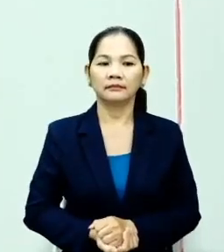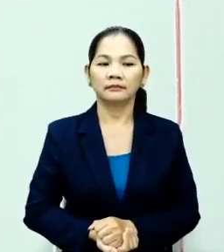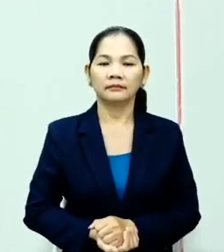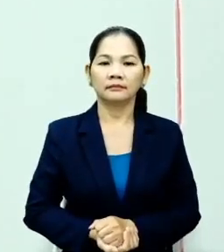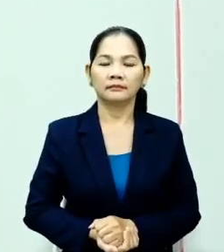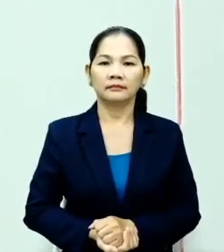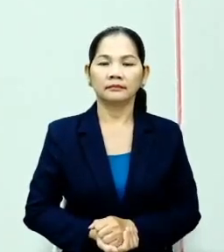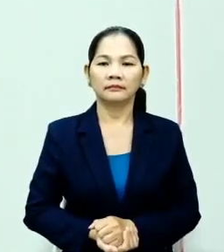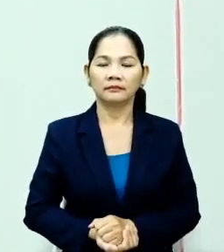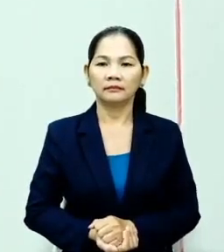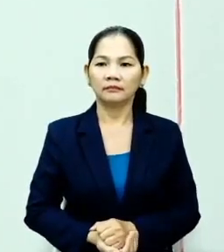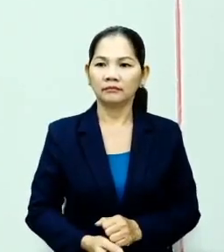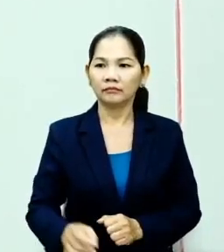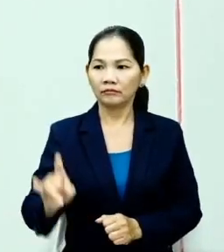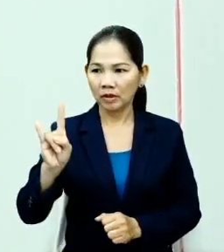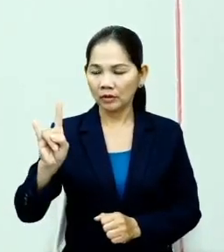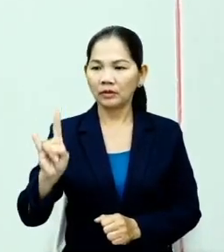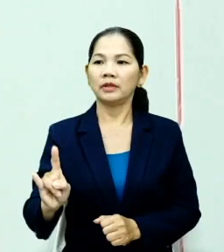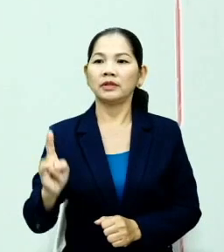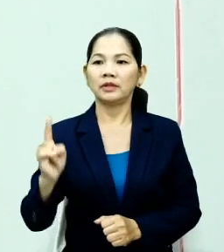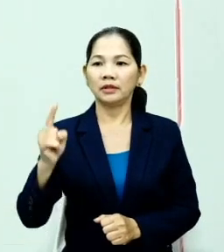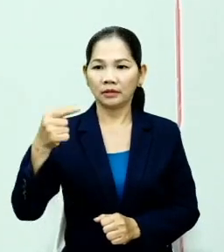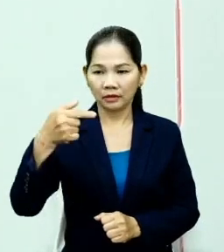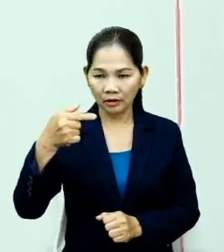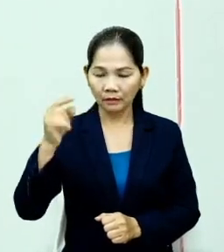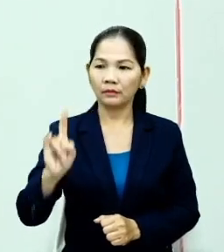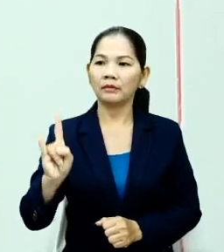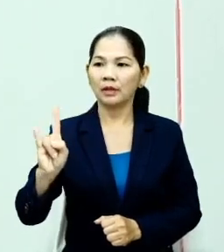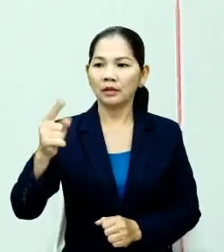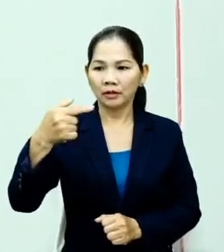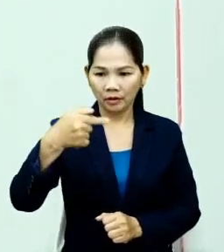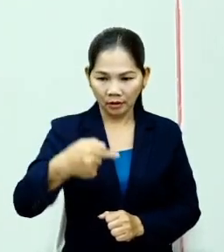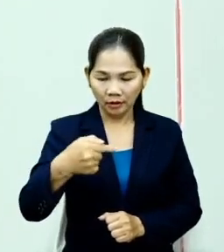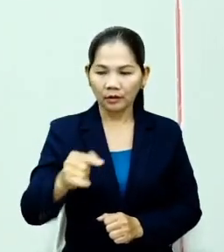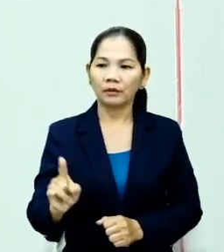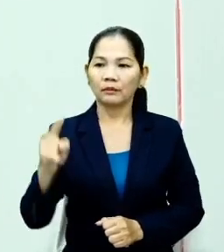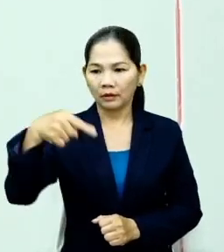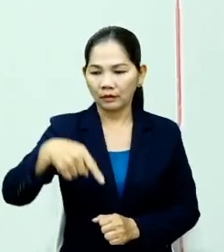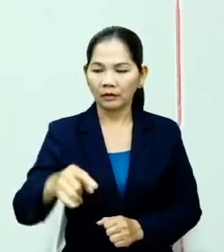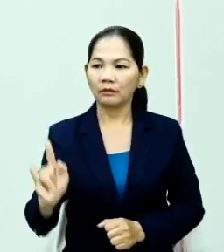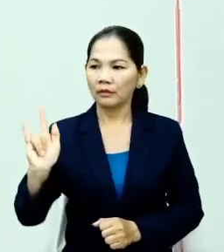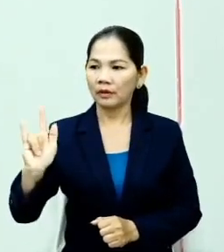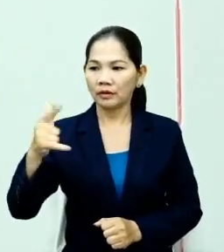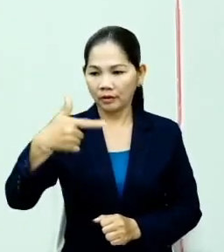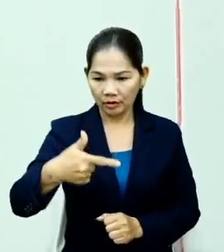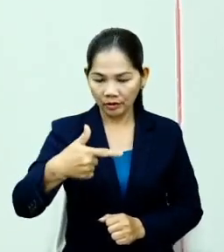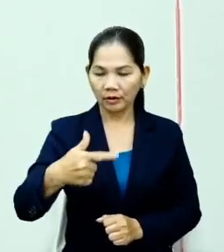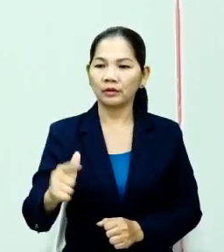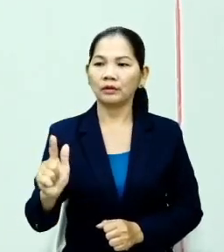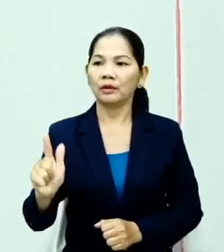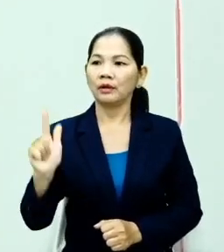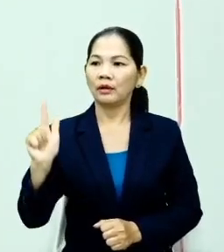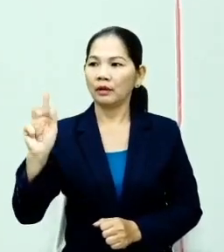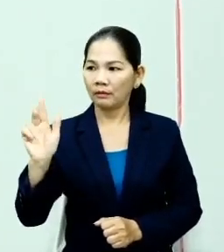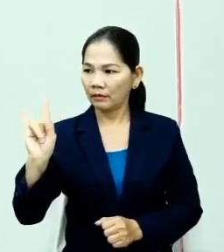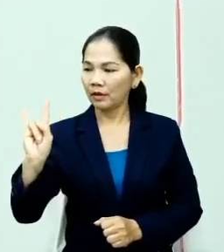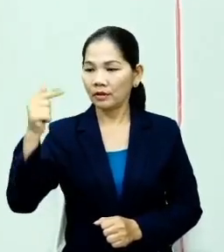chả mừng ngô mà châu mà nhiều mà